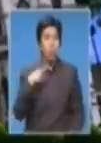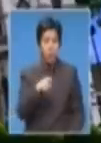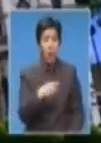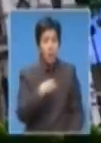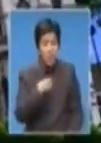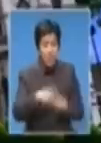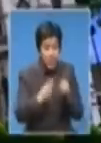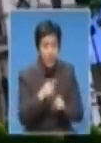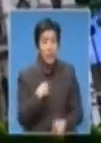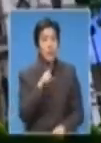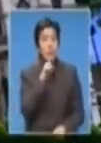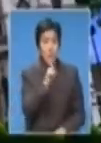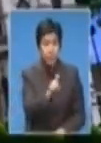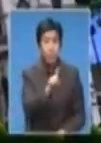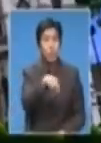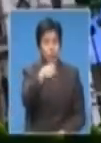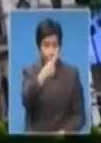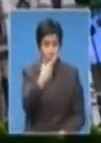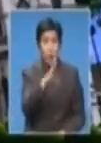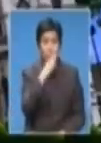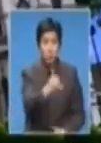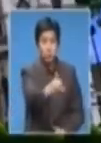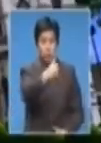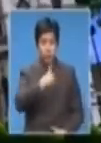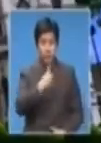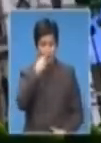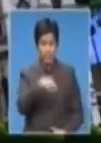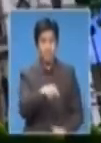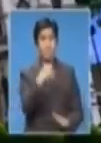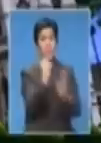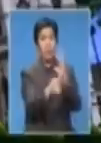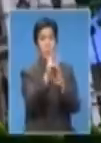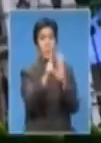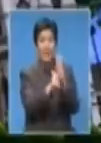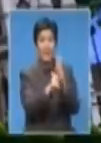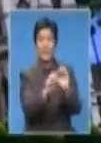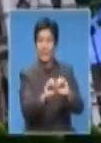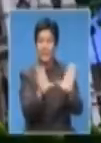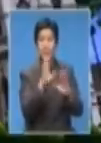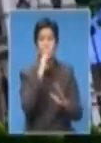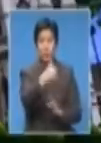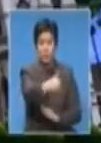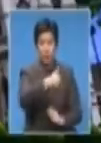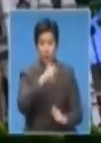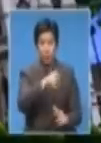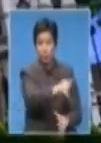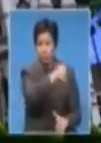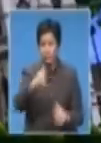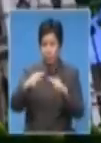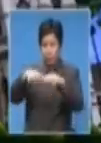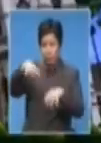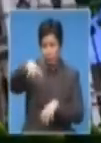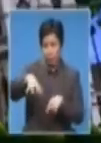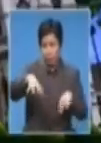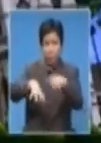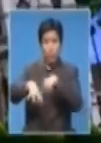ไรอยากไปไหนแล้วก็ต้องถามเขาดูก่อนนะครับแต่ถ้าเข้ามาในเขตไทยมีกฎหมายไทยอยู่นะชัดเจนนะครับเข้ามาก็ต้องอยู่ในพื้นที่ควบคุมดำเนินคดี